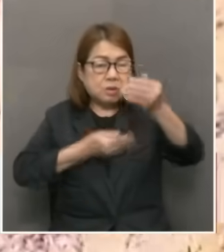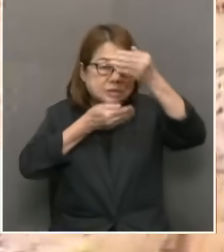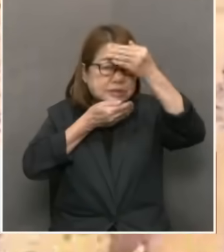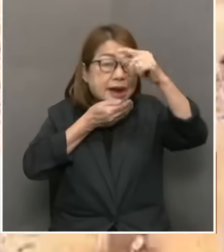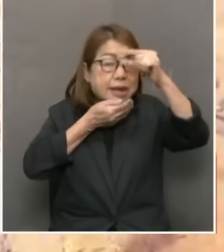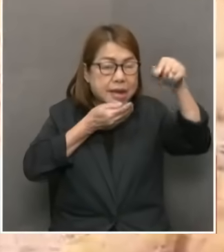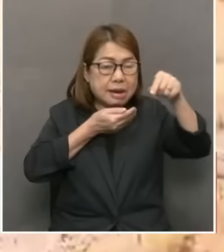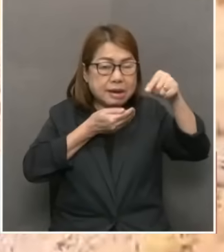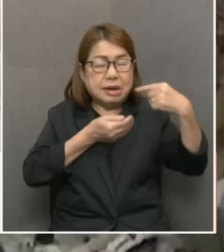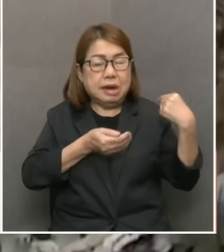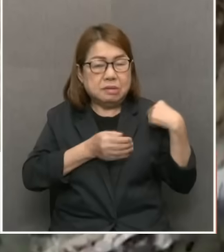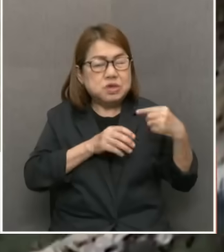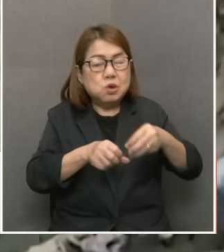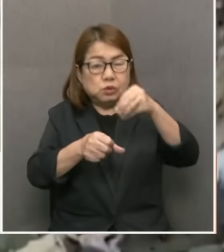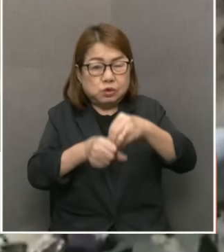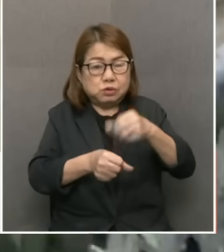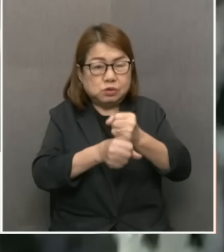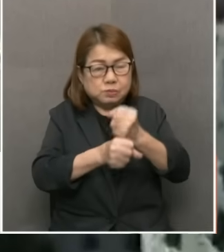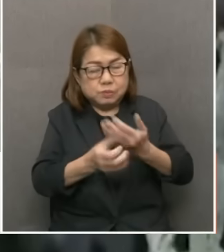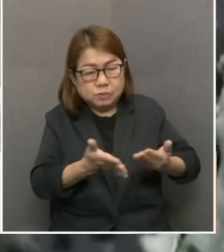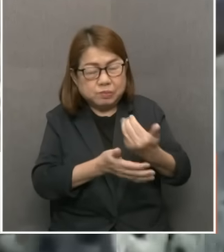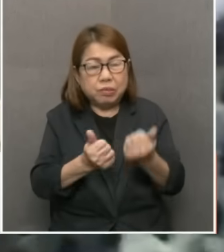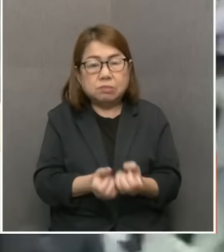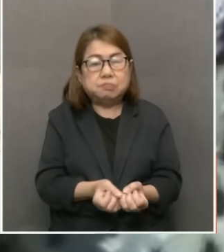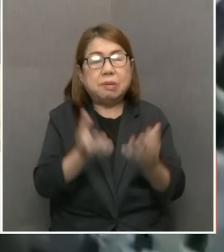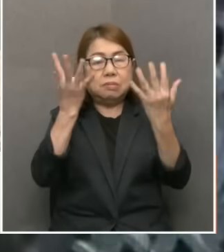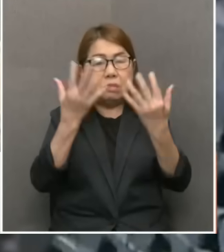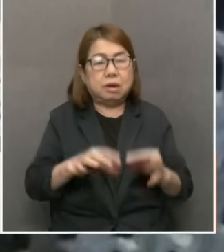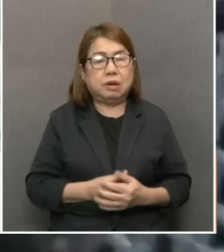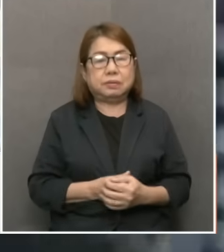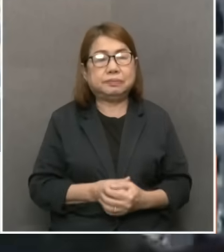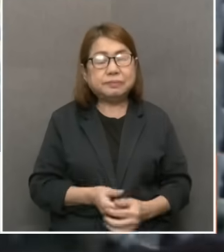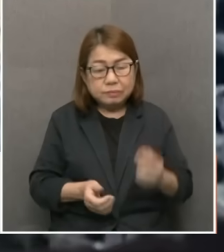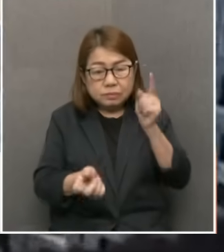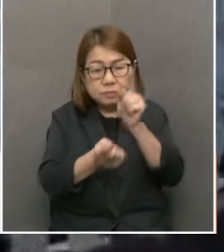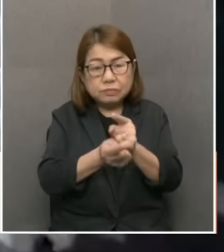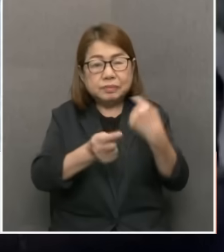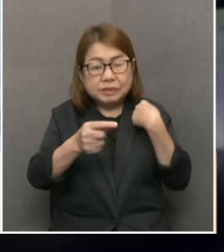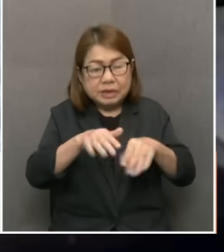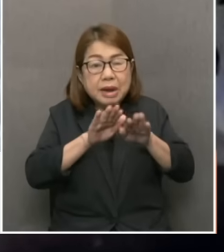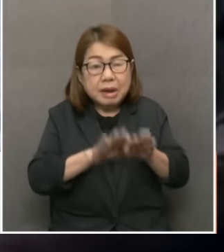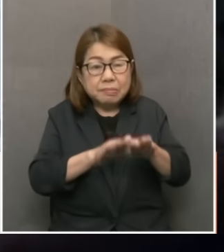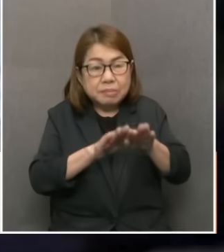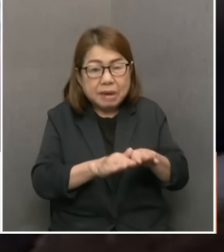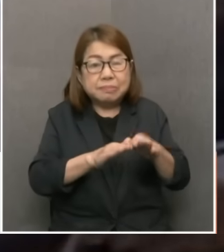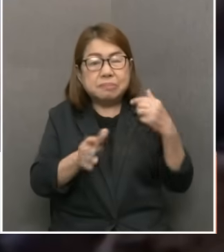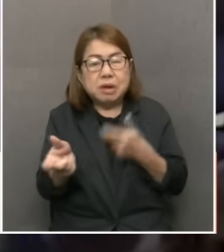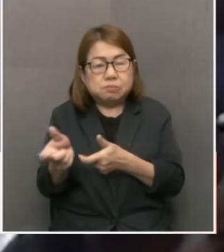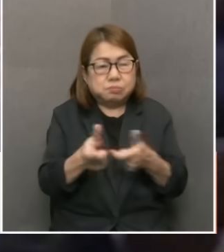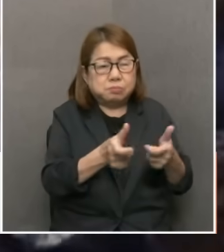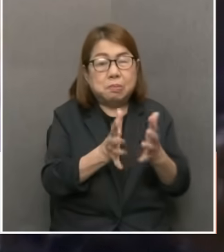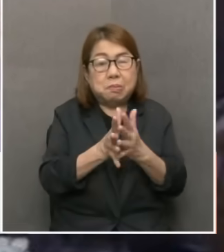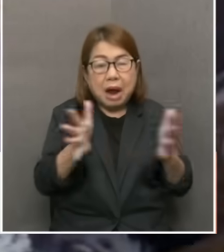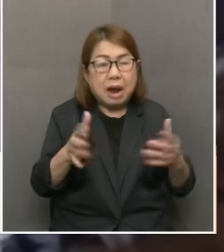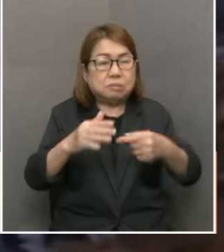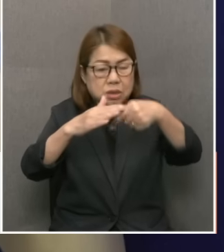ซาเหนือนี้พังพินาศจากการถล่มของอิสราเอลและเจอคลังอาวุธใหญ่เก็บอยู่ภายในเจออุโมงค์ใต้ดิน